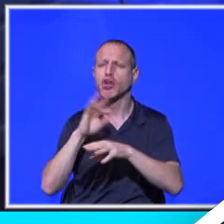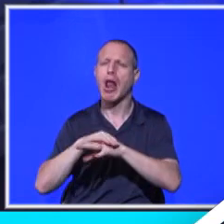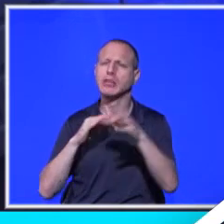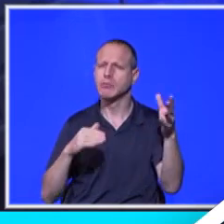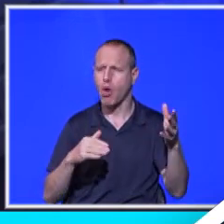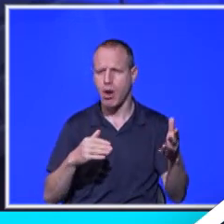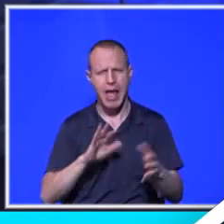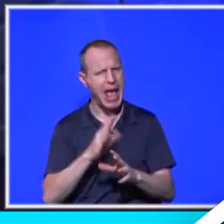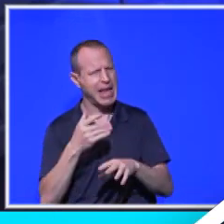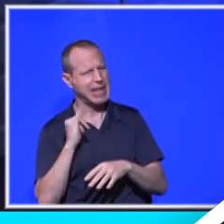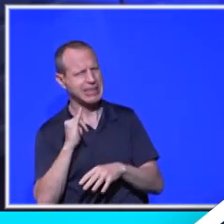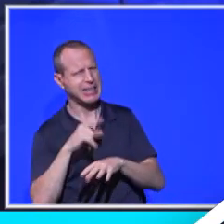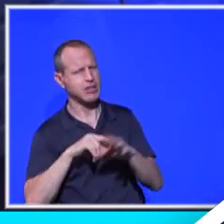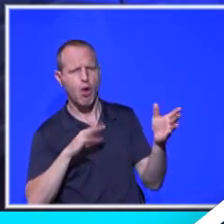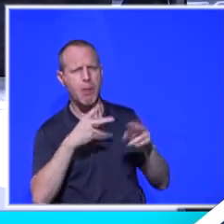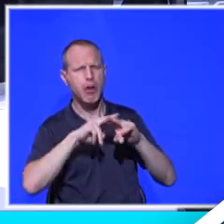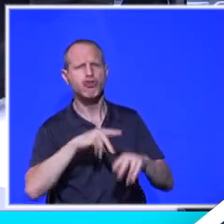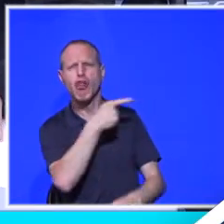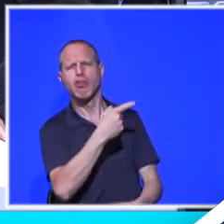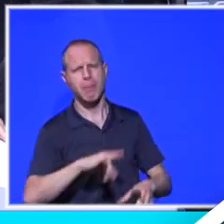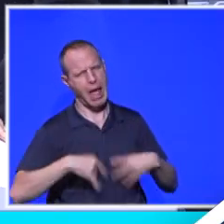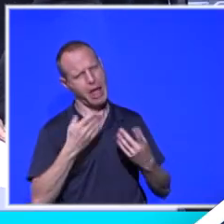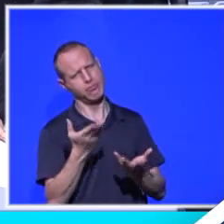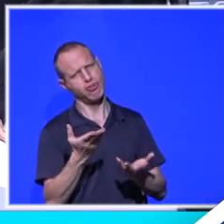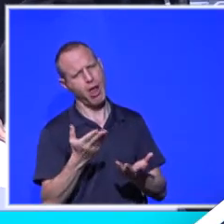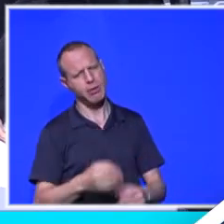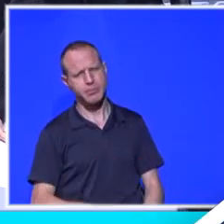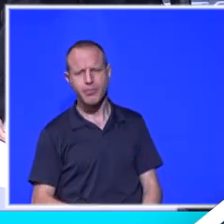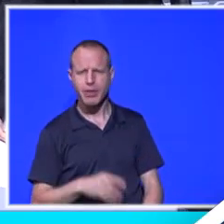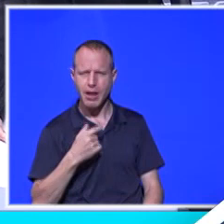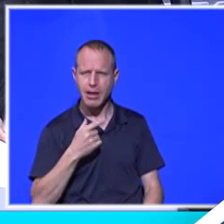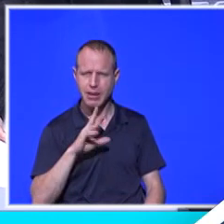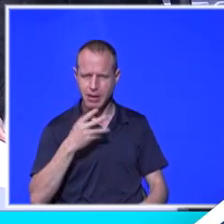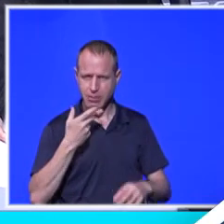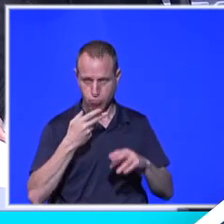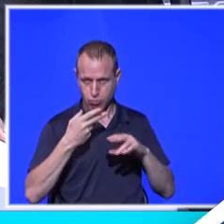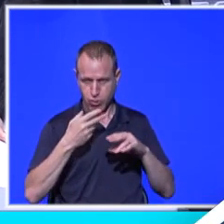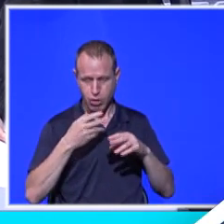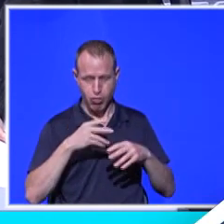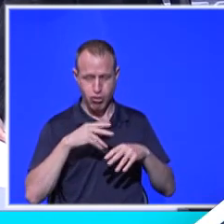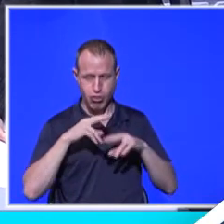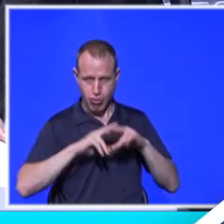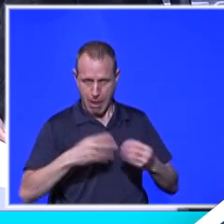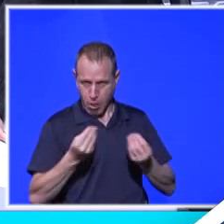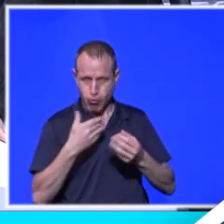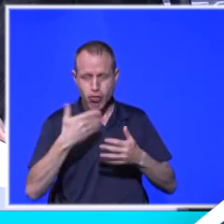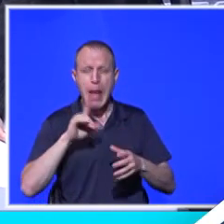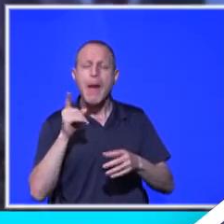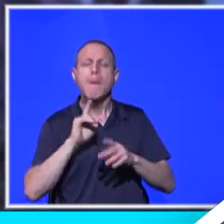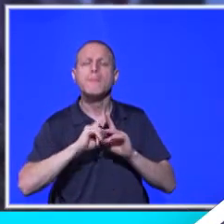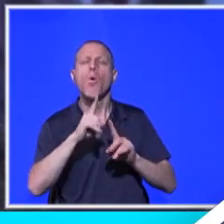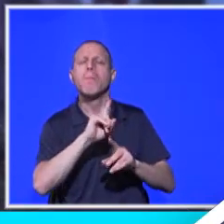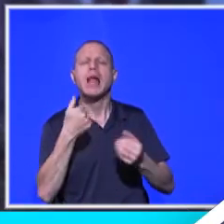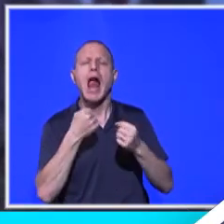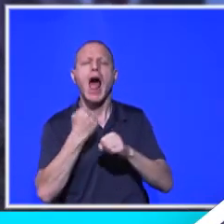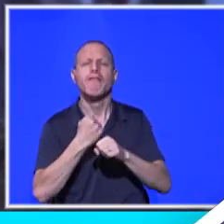האידיאולוגיה איזה שמאל, מה נשאר, איזה שמאל בחייך, מה נשאר שם? רוצים שישאר משהו, שיהיה לנו מול מי לעבוד. זהו, עכשיו אתה מוביל אותי